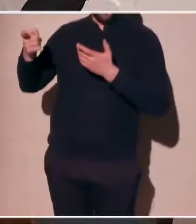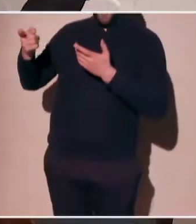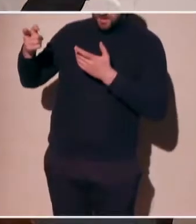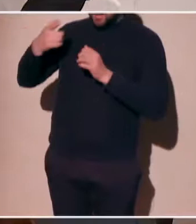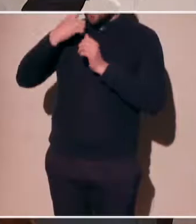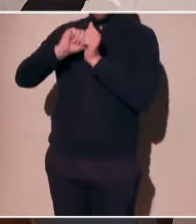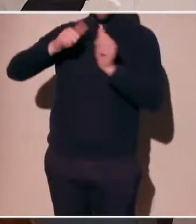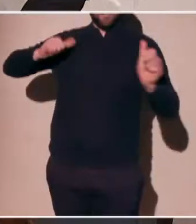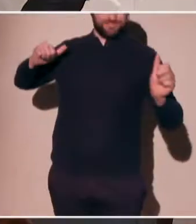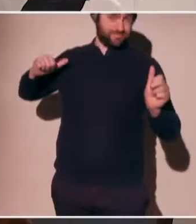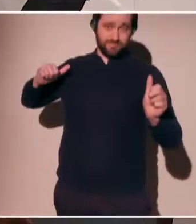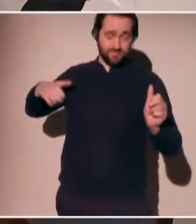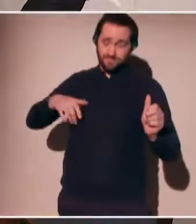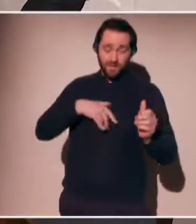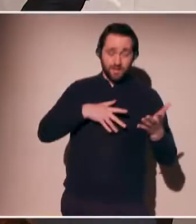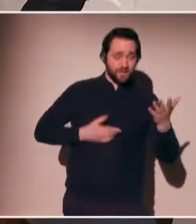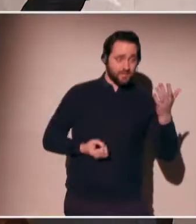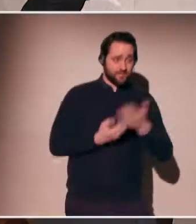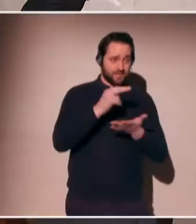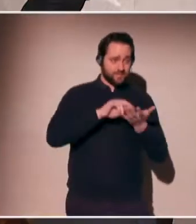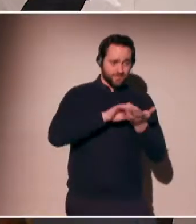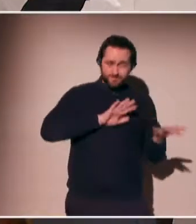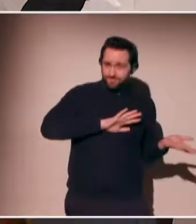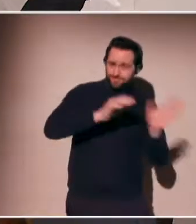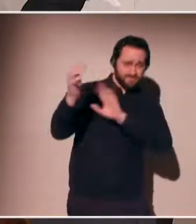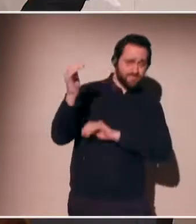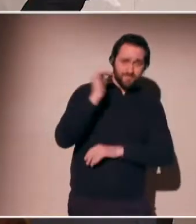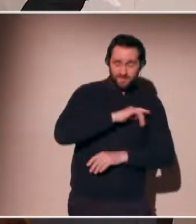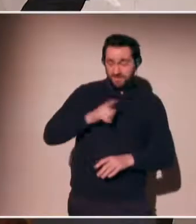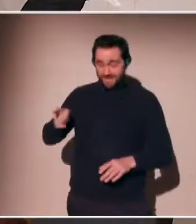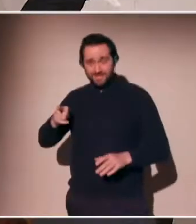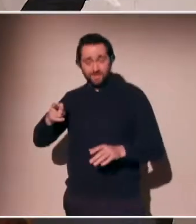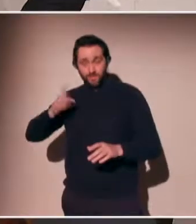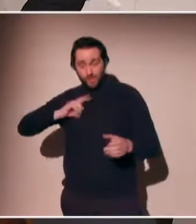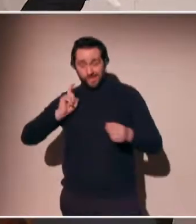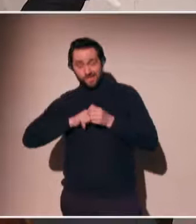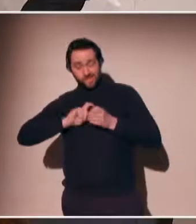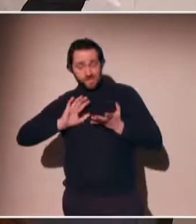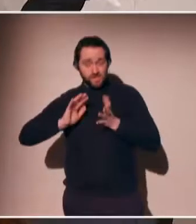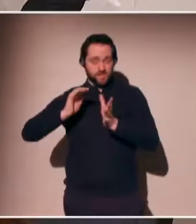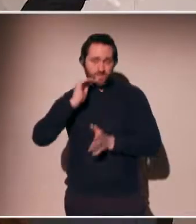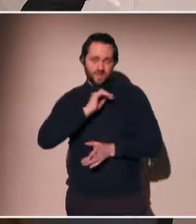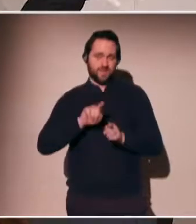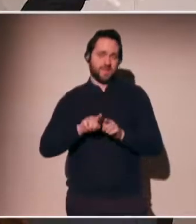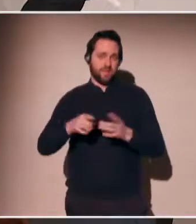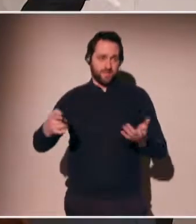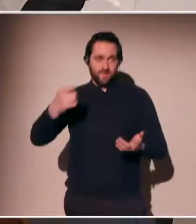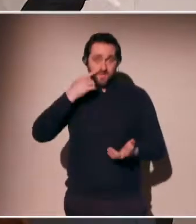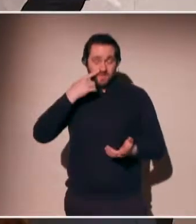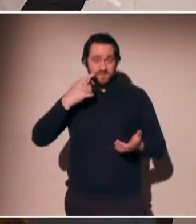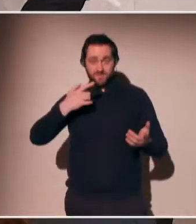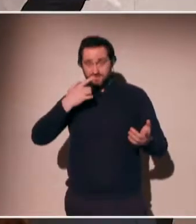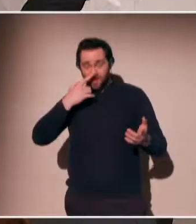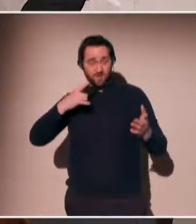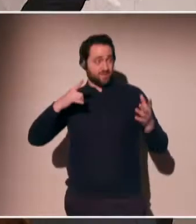la vitesse à laquelle on va réussir à faire évoluer nos réglementations et nos politiques. Et c'est comme ça qu'on verra à quelle vitesse on sera capable de changer